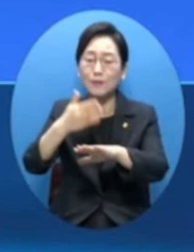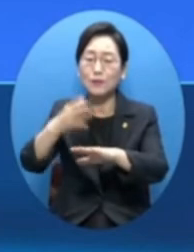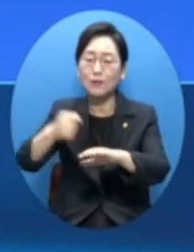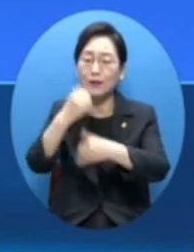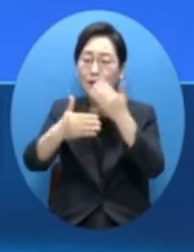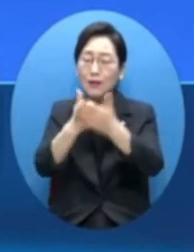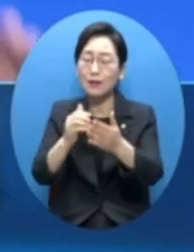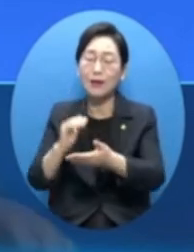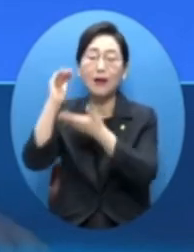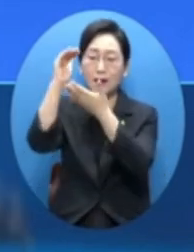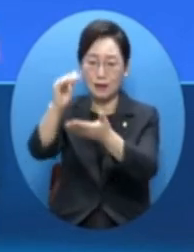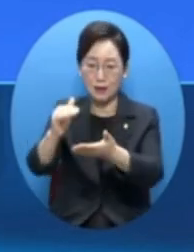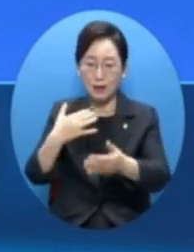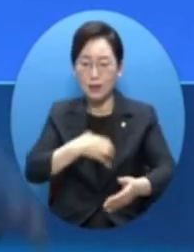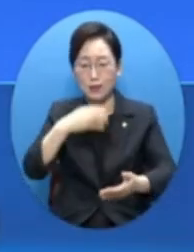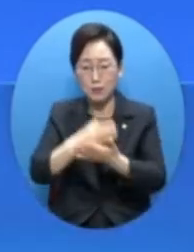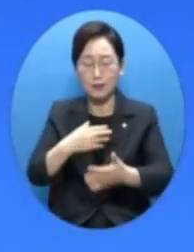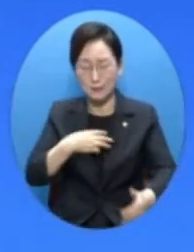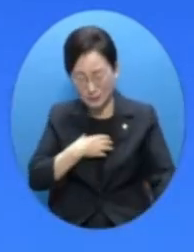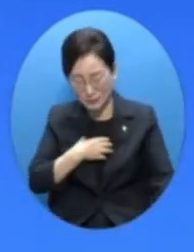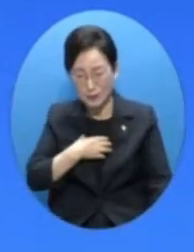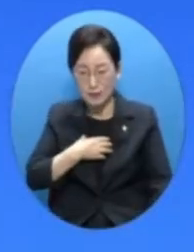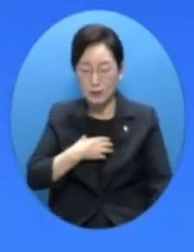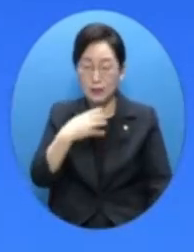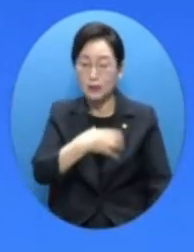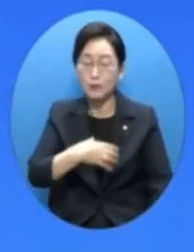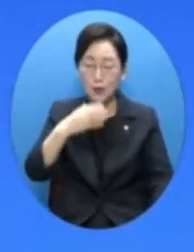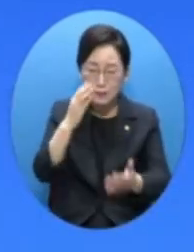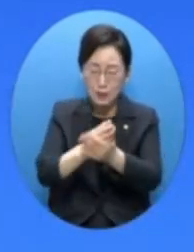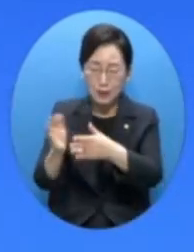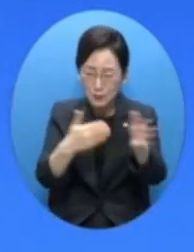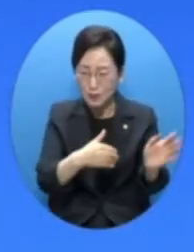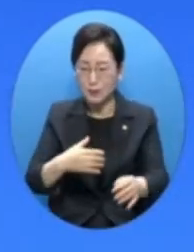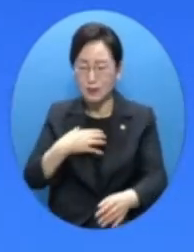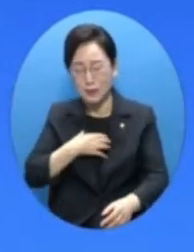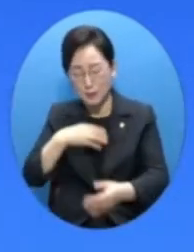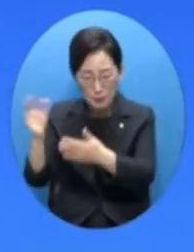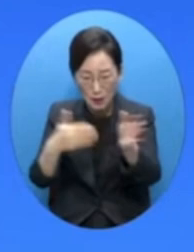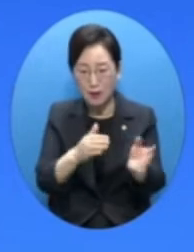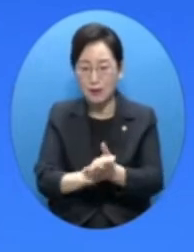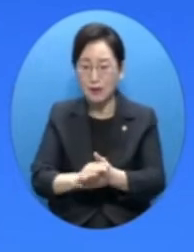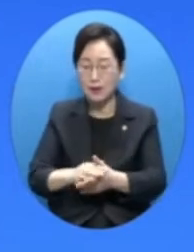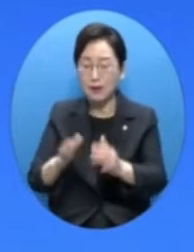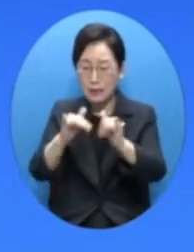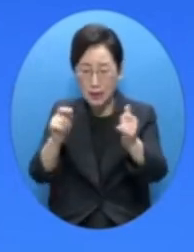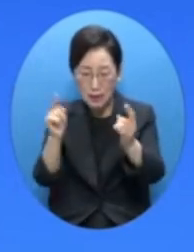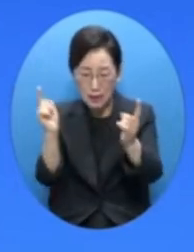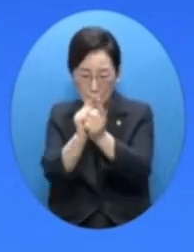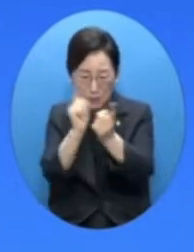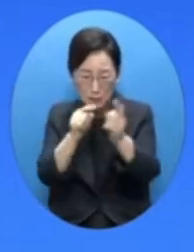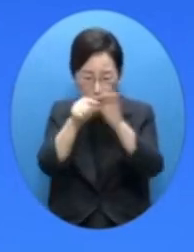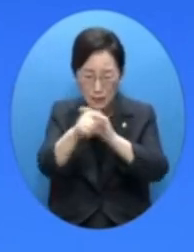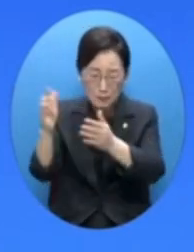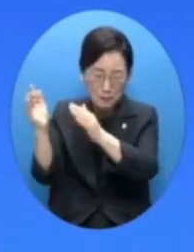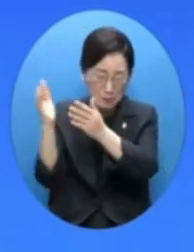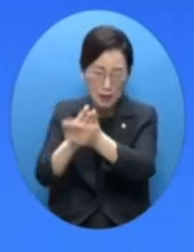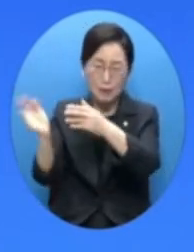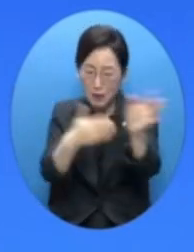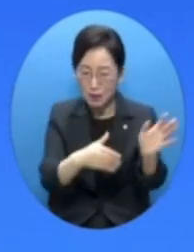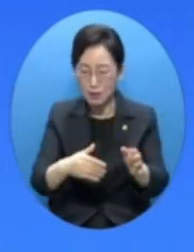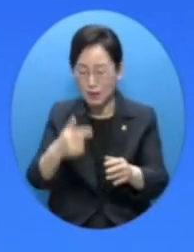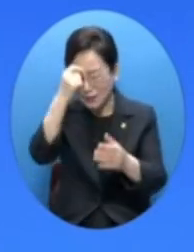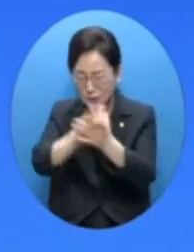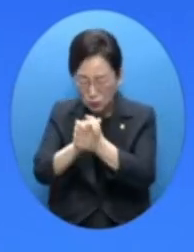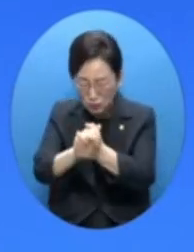아뢰라. 염려하지 말고 걱정하지 말고 염려할 시간에 걱정할 시간에 사람들 찾아다닐 시간에 엎드려 기도하라 기도하라